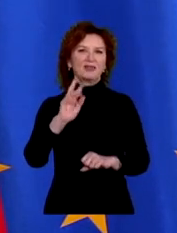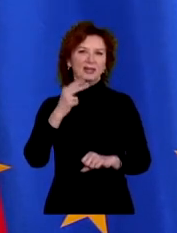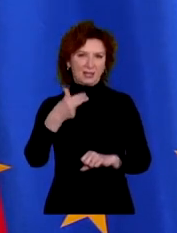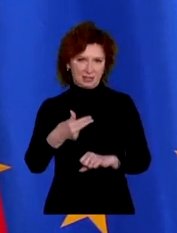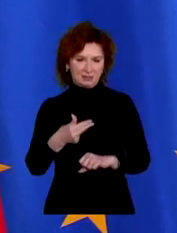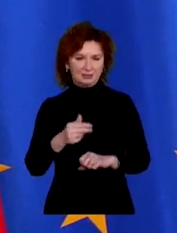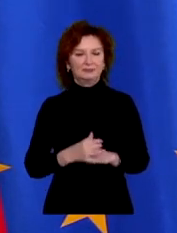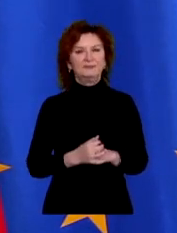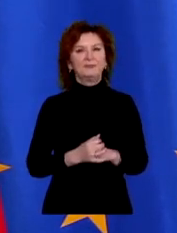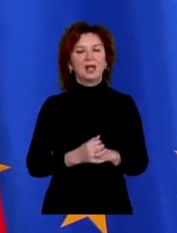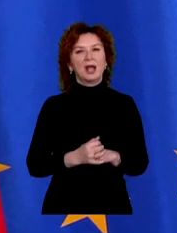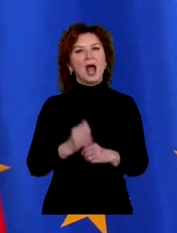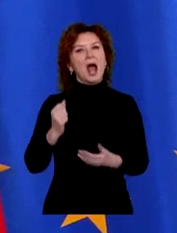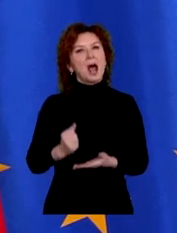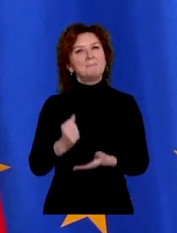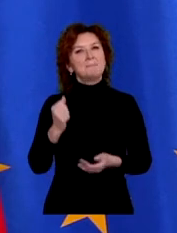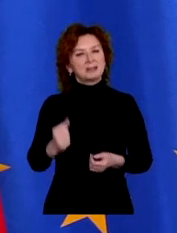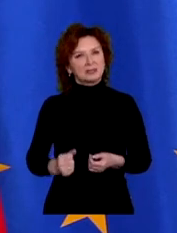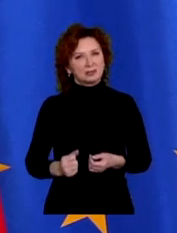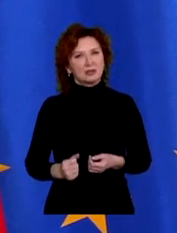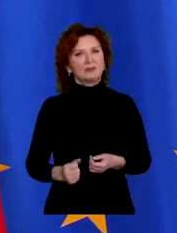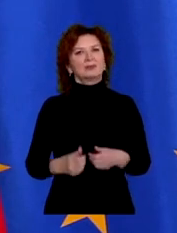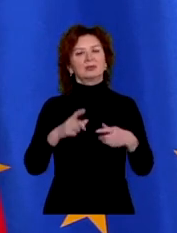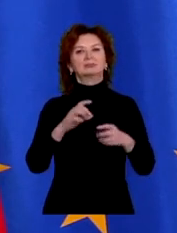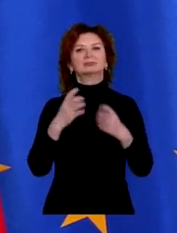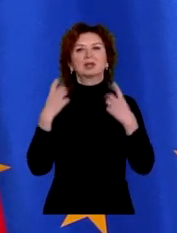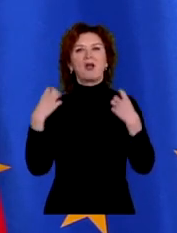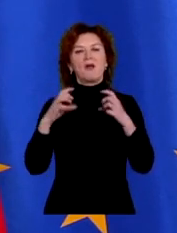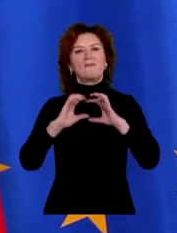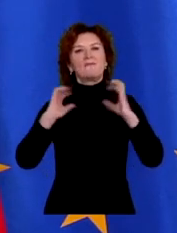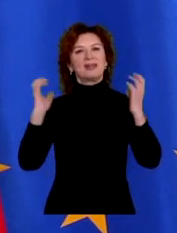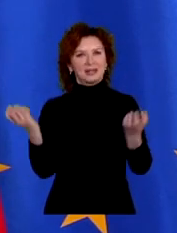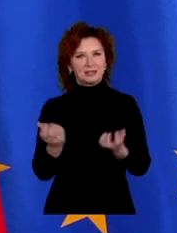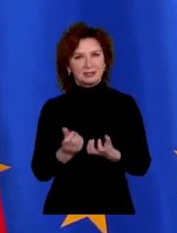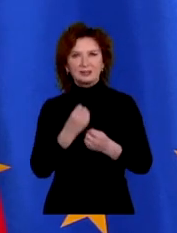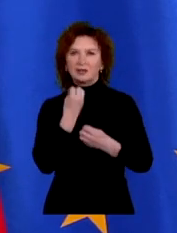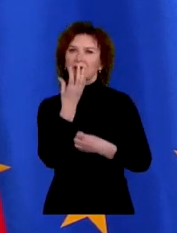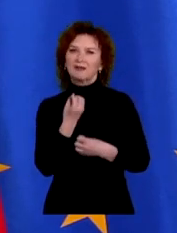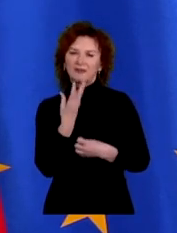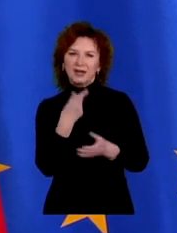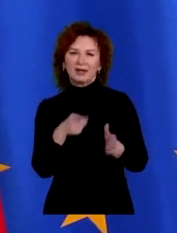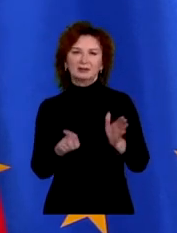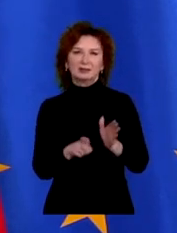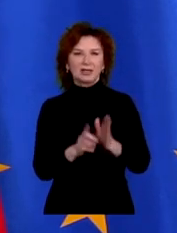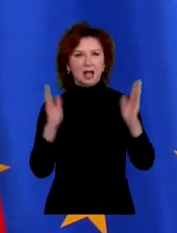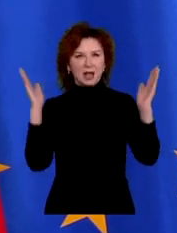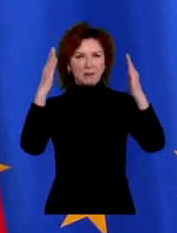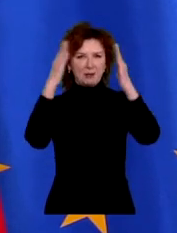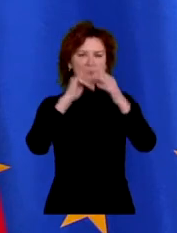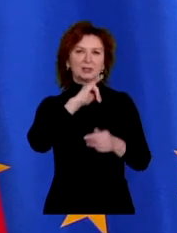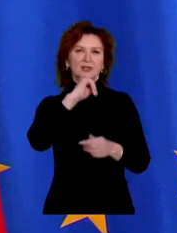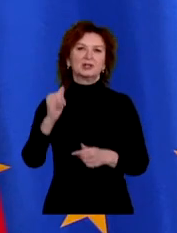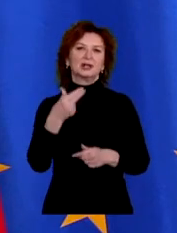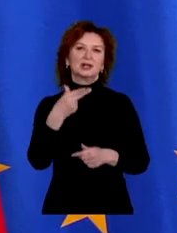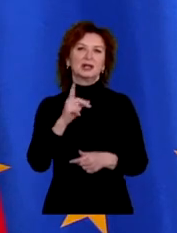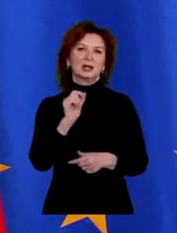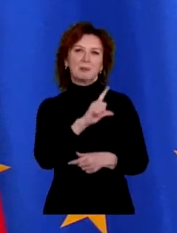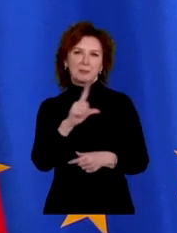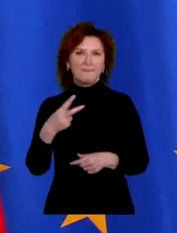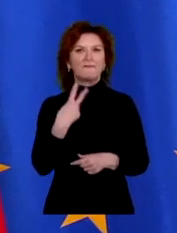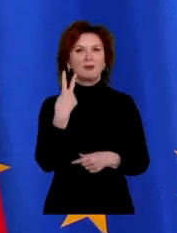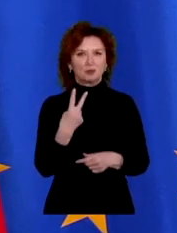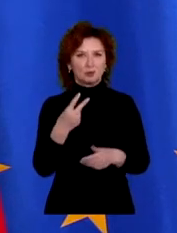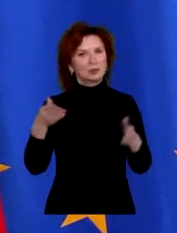wieniec u grobu Jana Pawła II z okazji rocznicy, ale są też artykuły